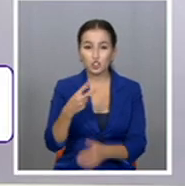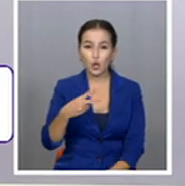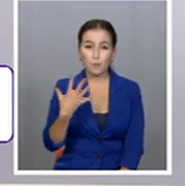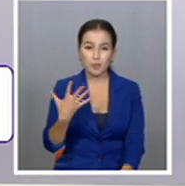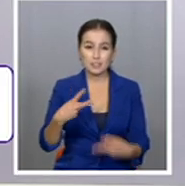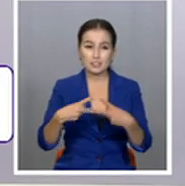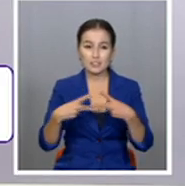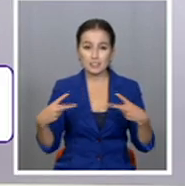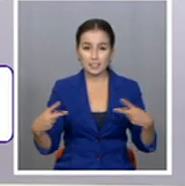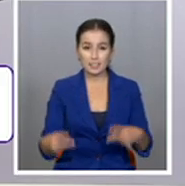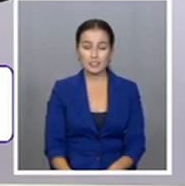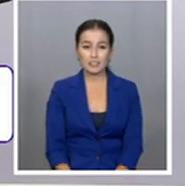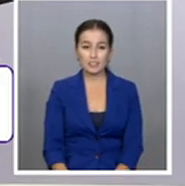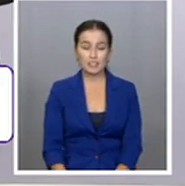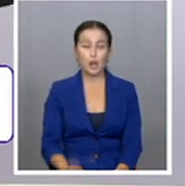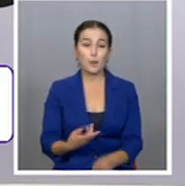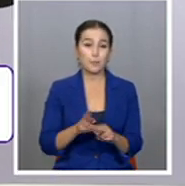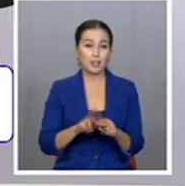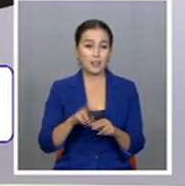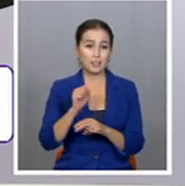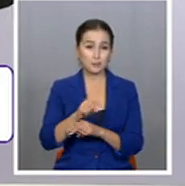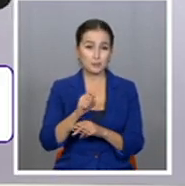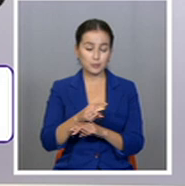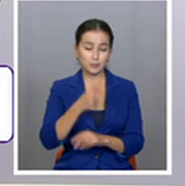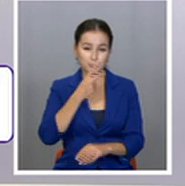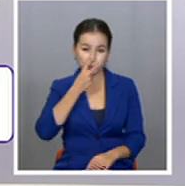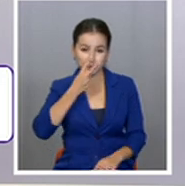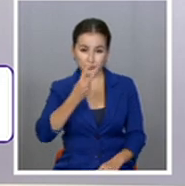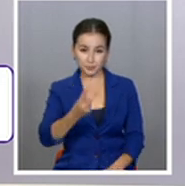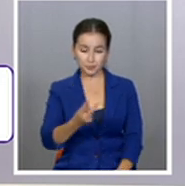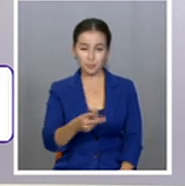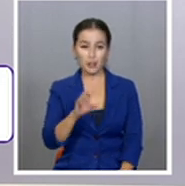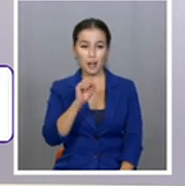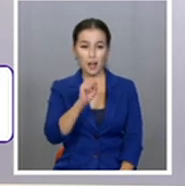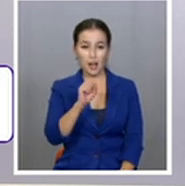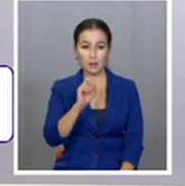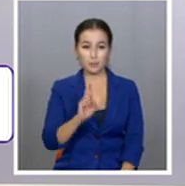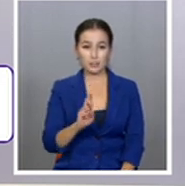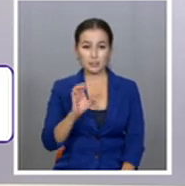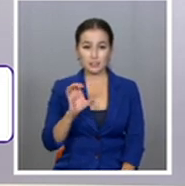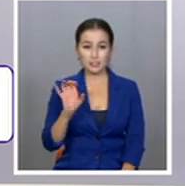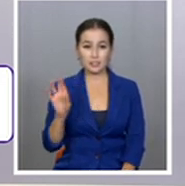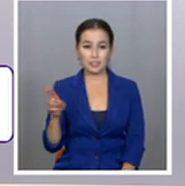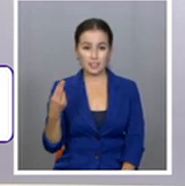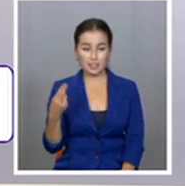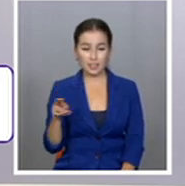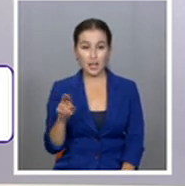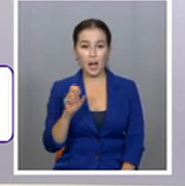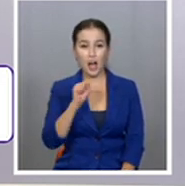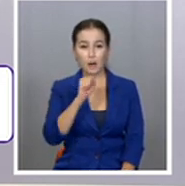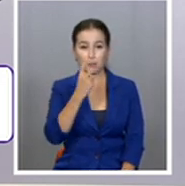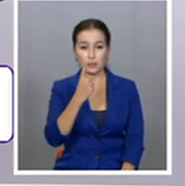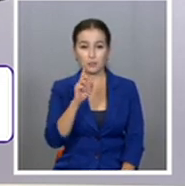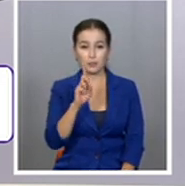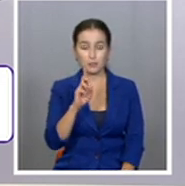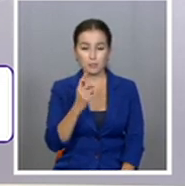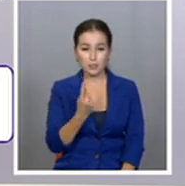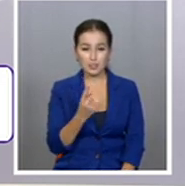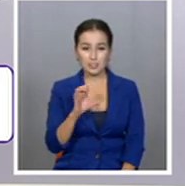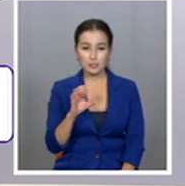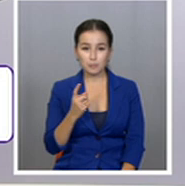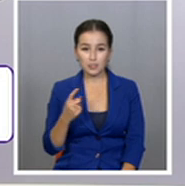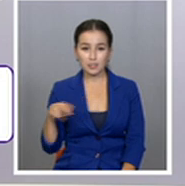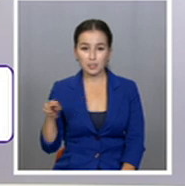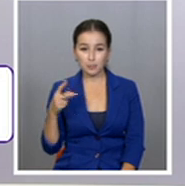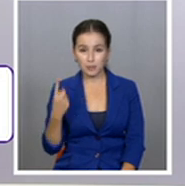тең. Мына тапсырманы қарастырайық. ABCD, A1, B1, C1, D1 кубының